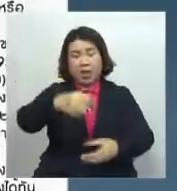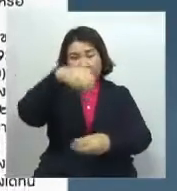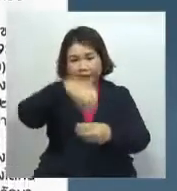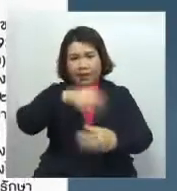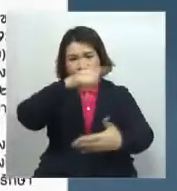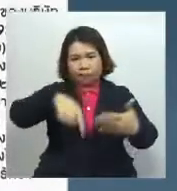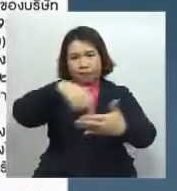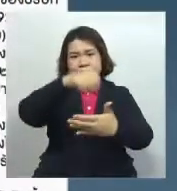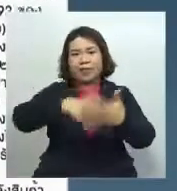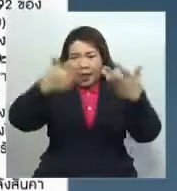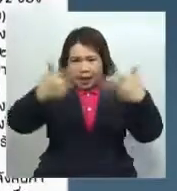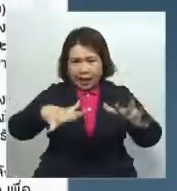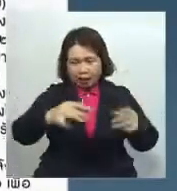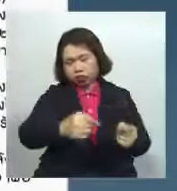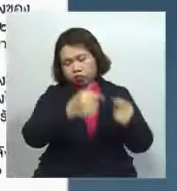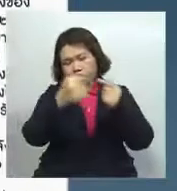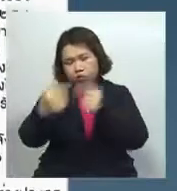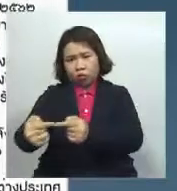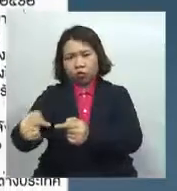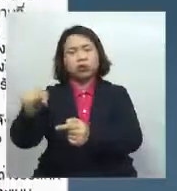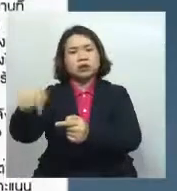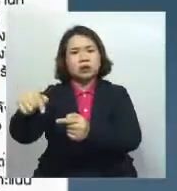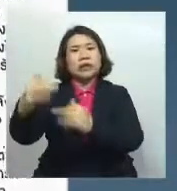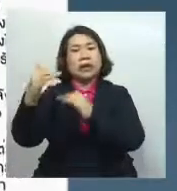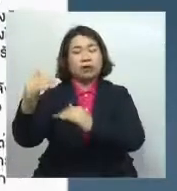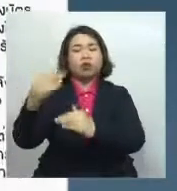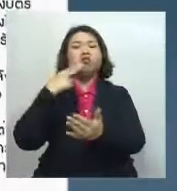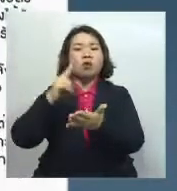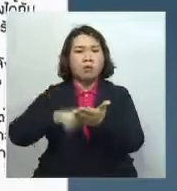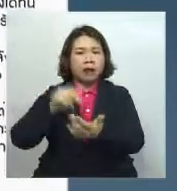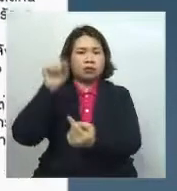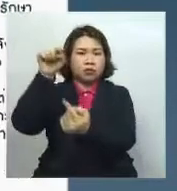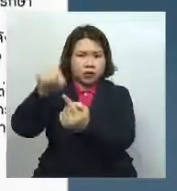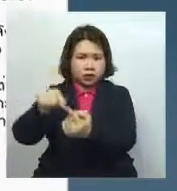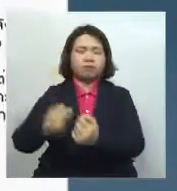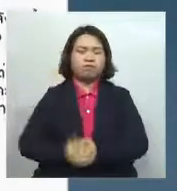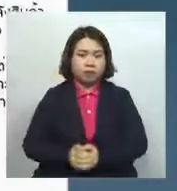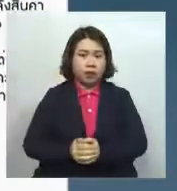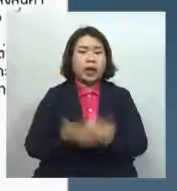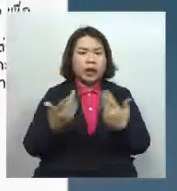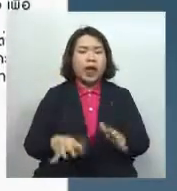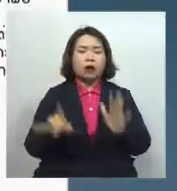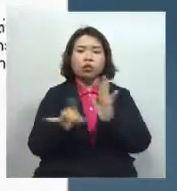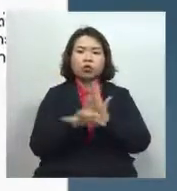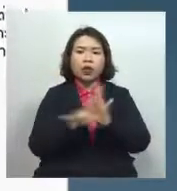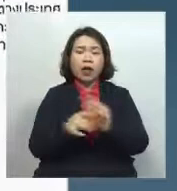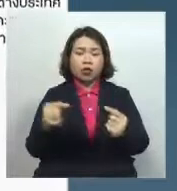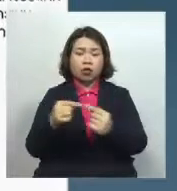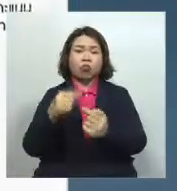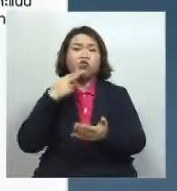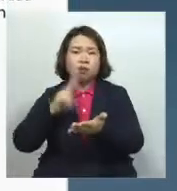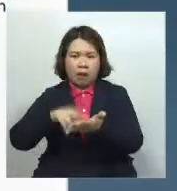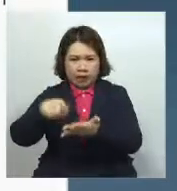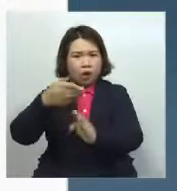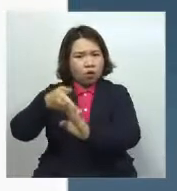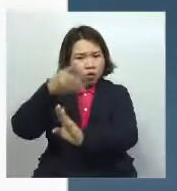ทลงคะแนนแล้วให้ถึงที่ทำการบิษัทปรายสนีไยจำกัด โดยการขนส่งบัติเที่ยวสุท้ายออกจากปรายสนีไท